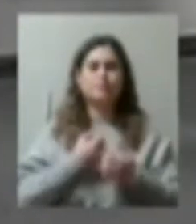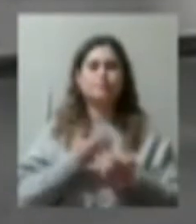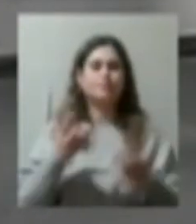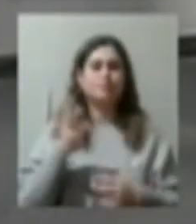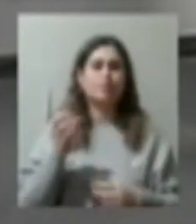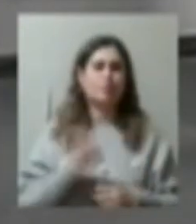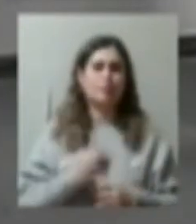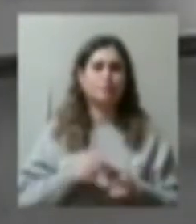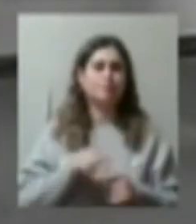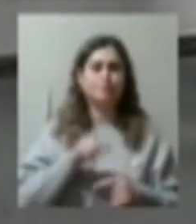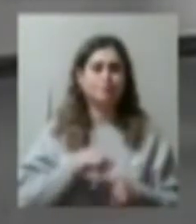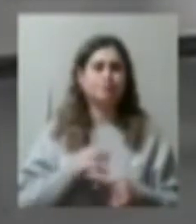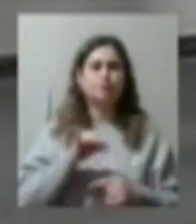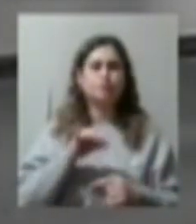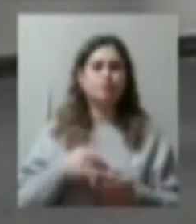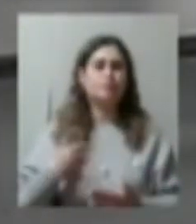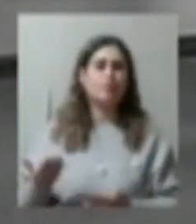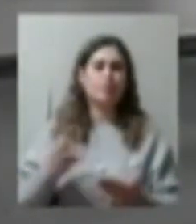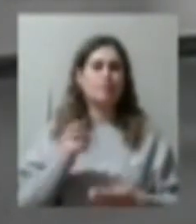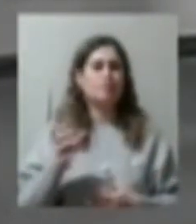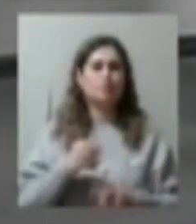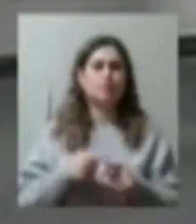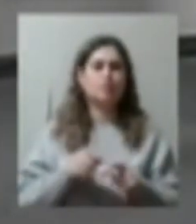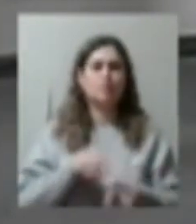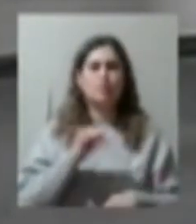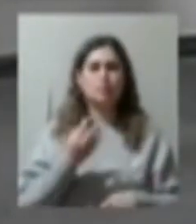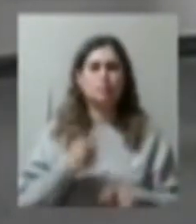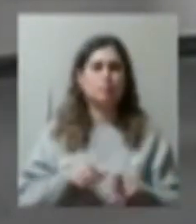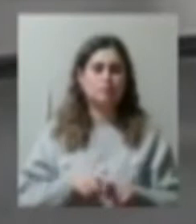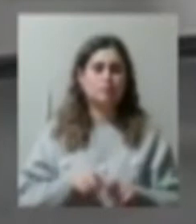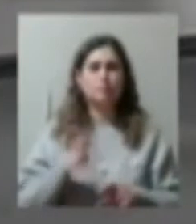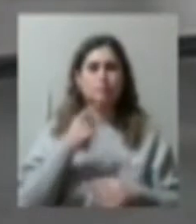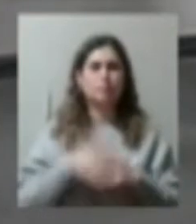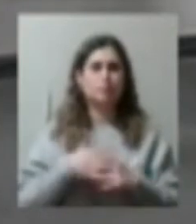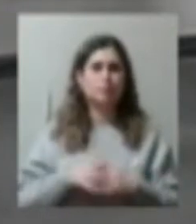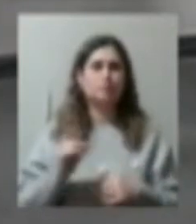тим паче журналістів запрошуємо не на всі такі акції, тому що ну, все-таки всі розуміють, що